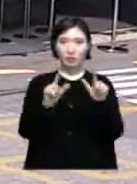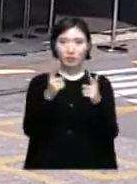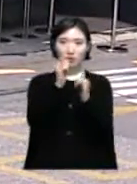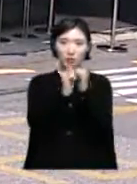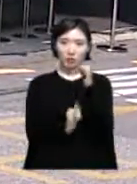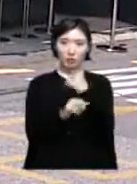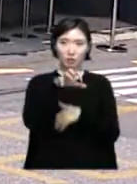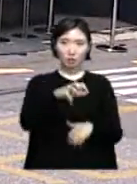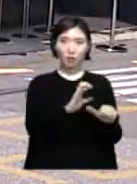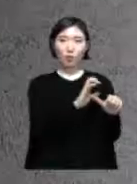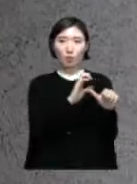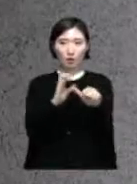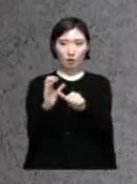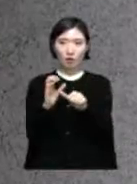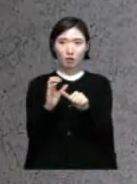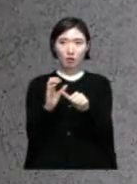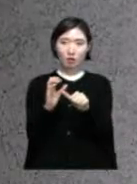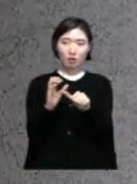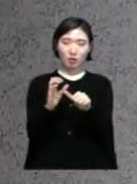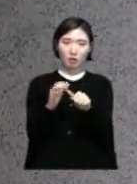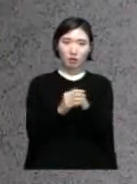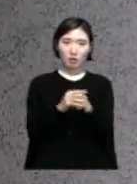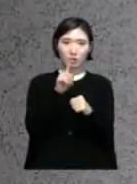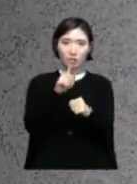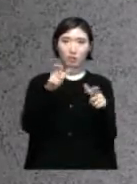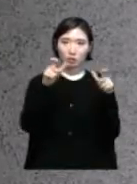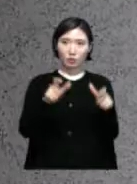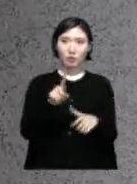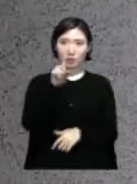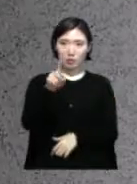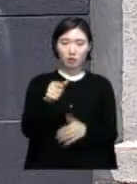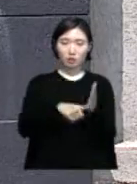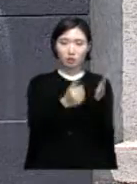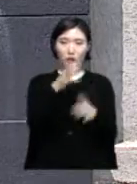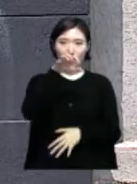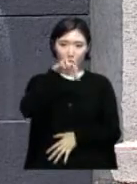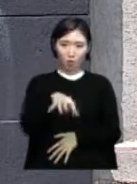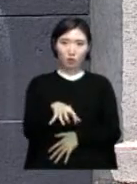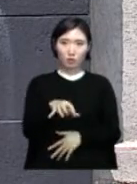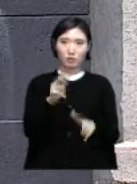역사적인 장소를 활용하는 일동 일명소화 사업의 일환이라는 입장입니다.